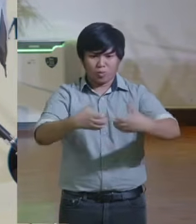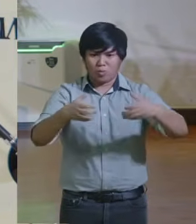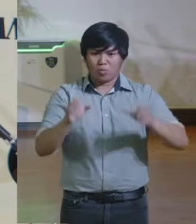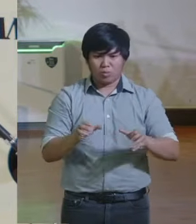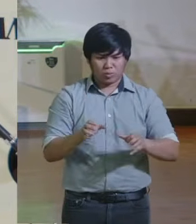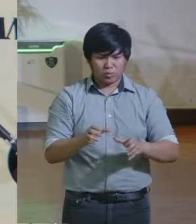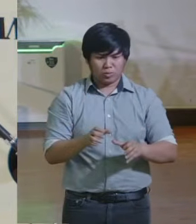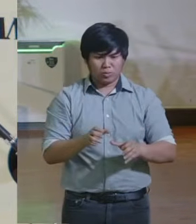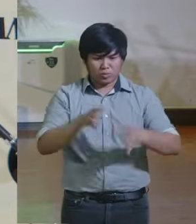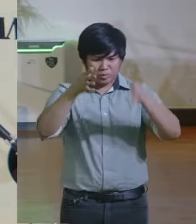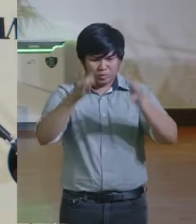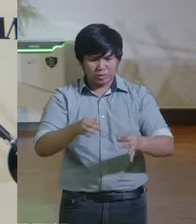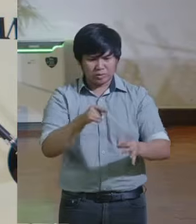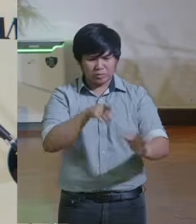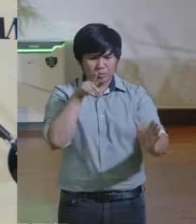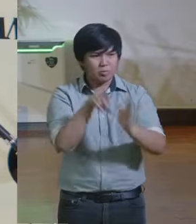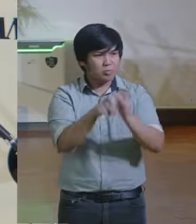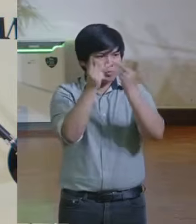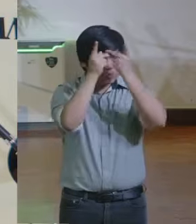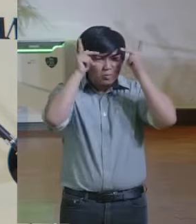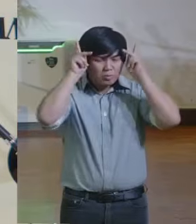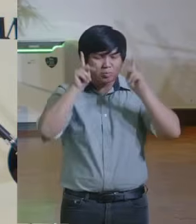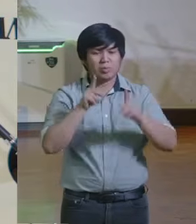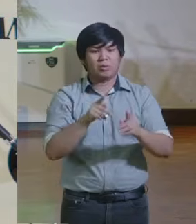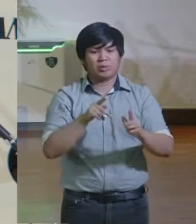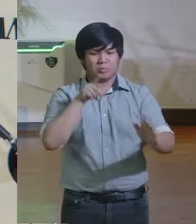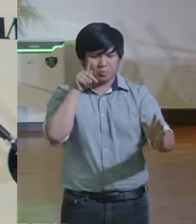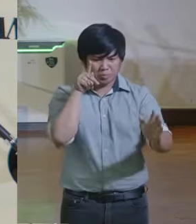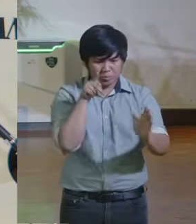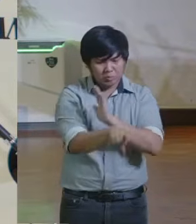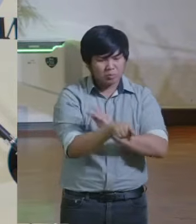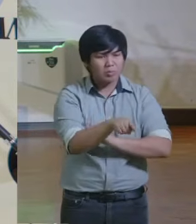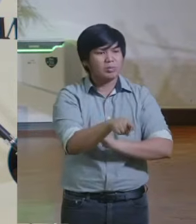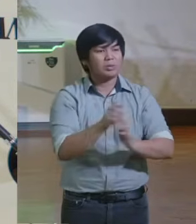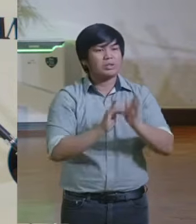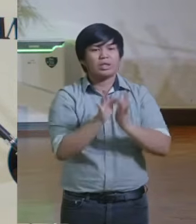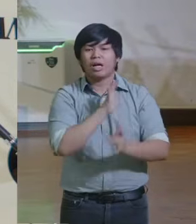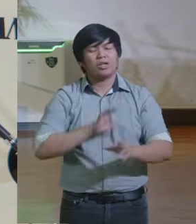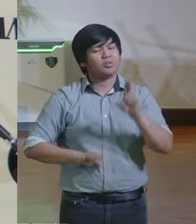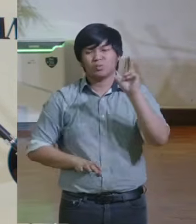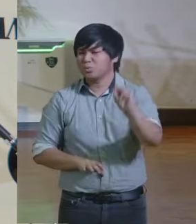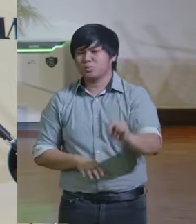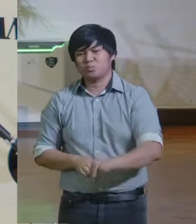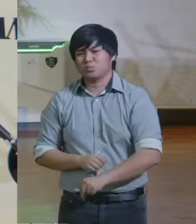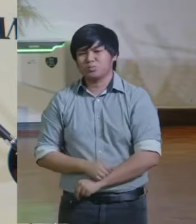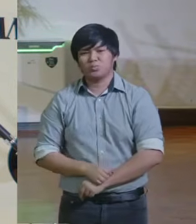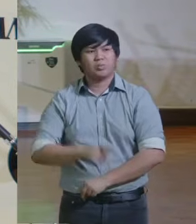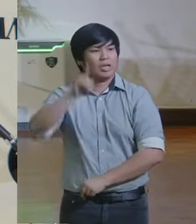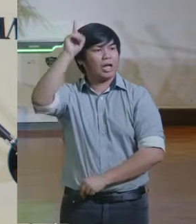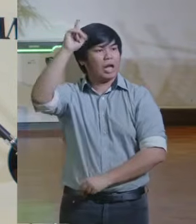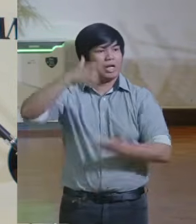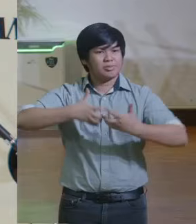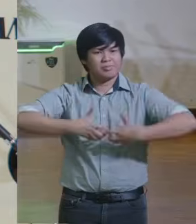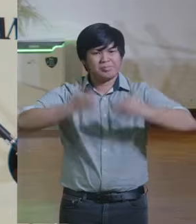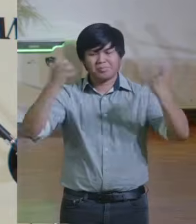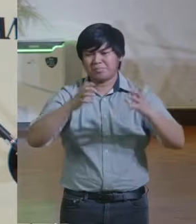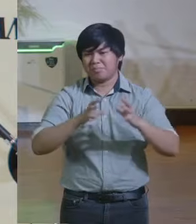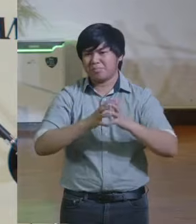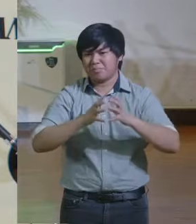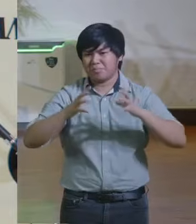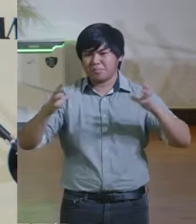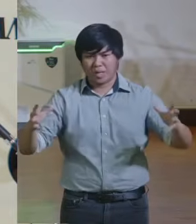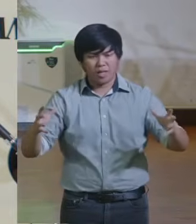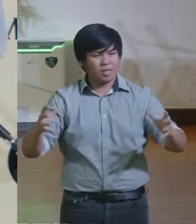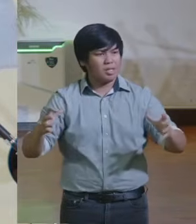gaano kadilim, kung gaano kagrabe, kung gaano kalalim ang puot ng Diyos sa kasalanan? Na